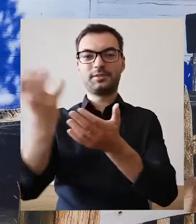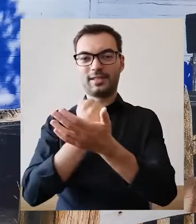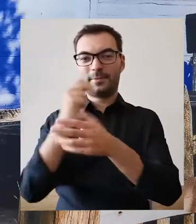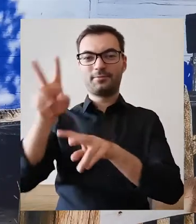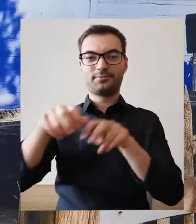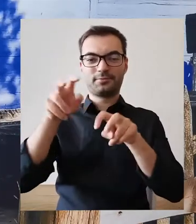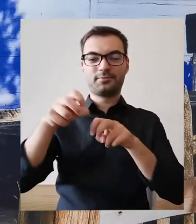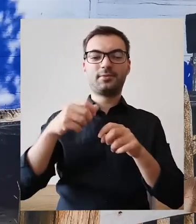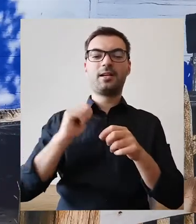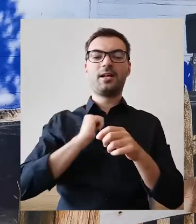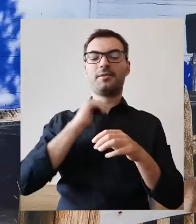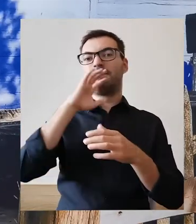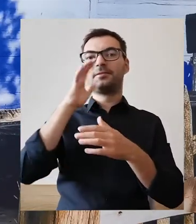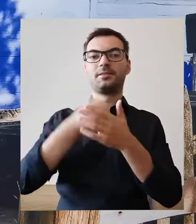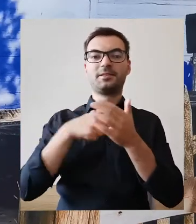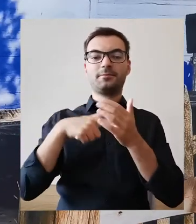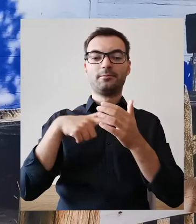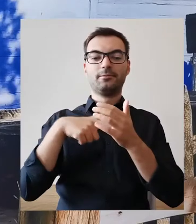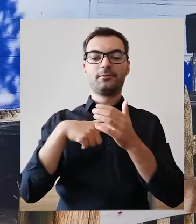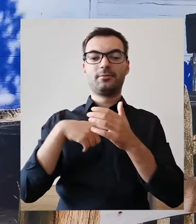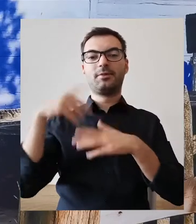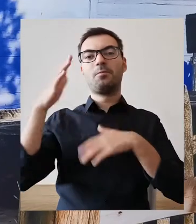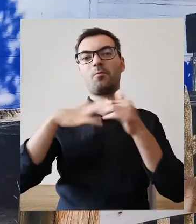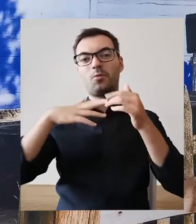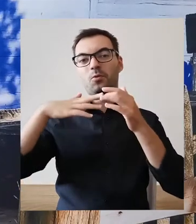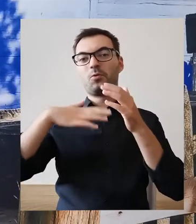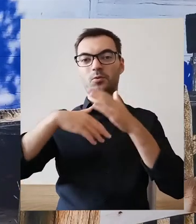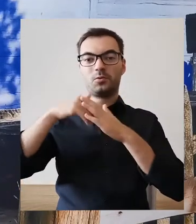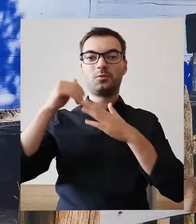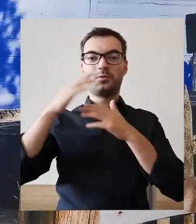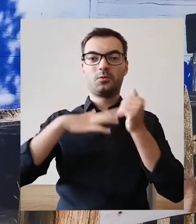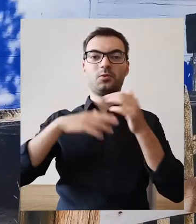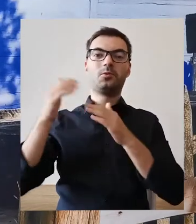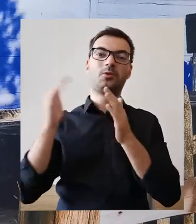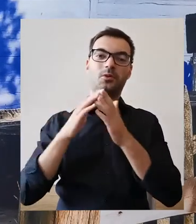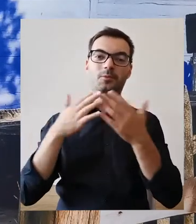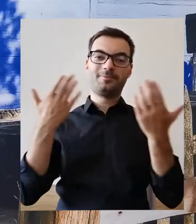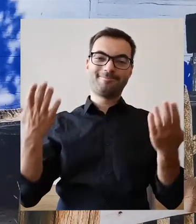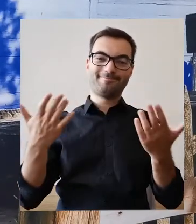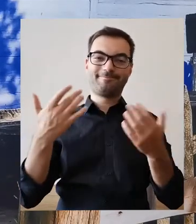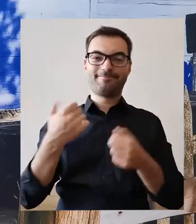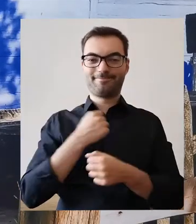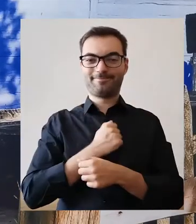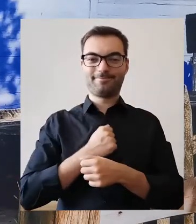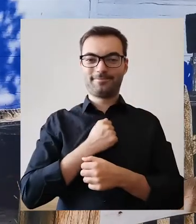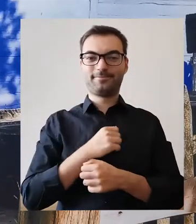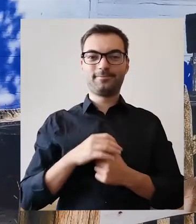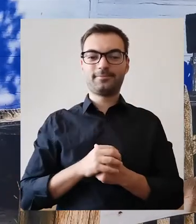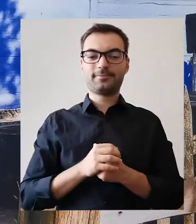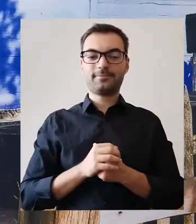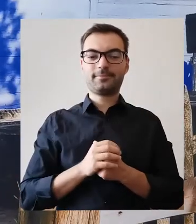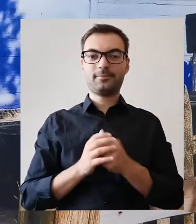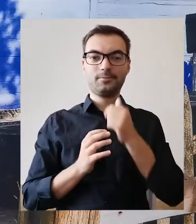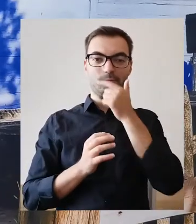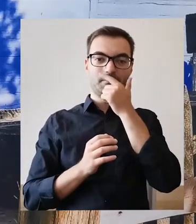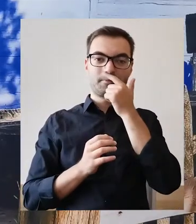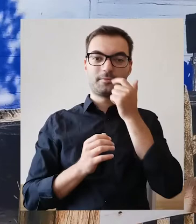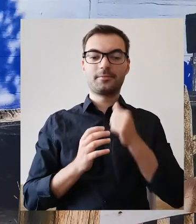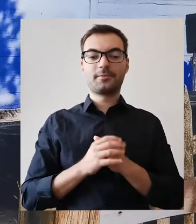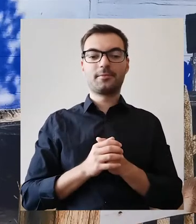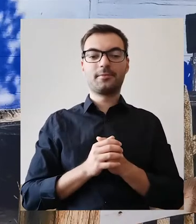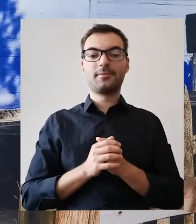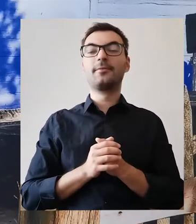wyłączona żeby wykorzystać je jako budulec do swoich domów no i